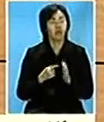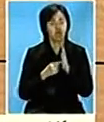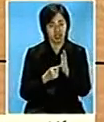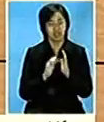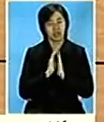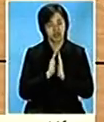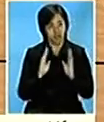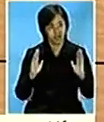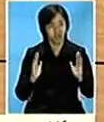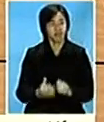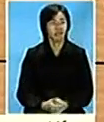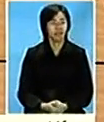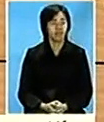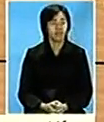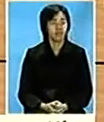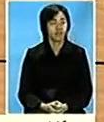ขอบคุณครับ